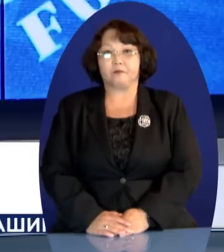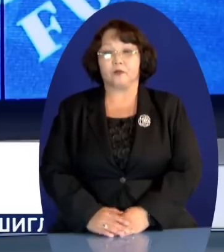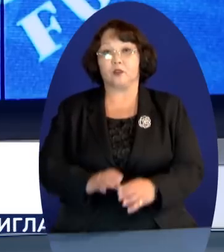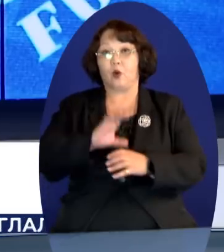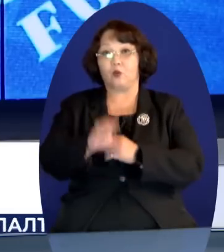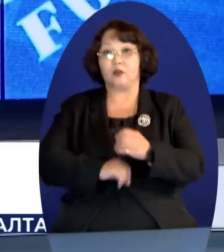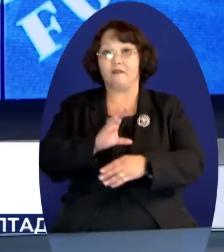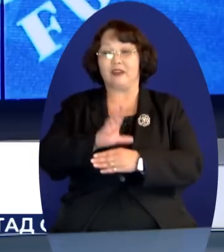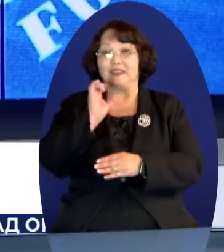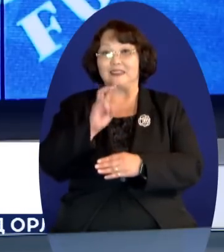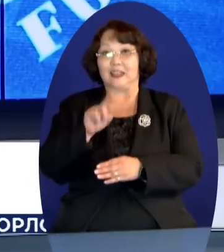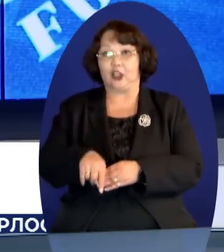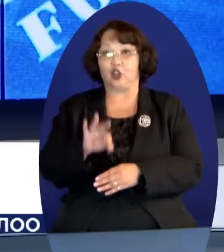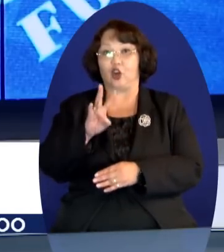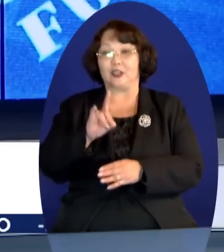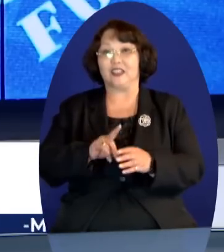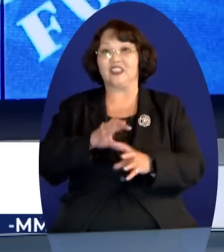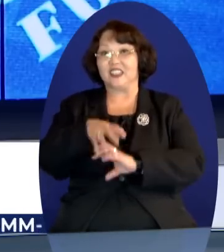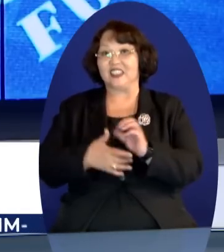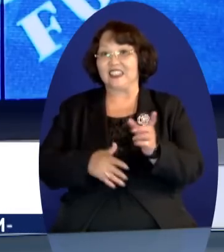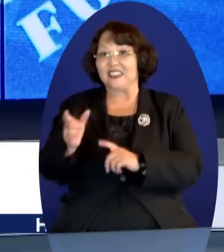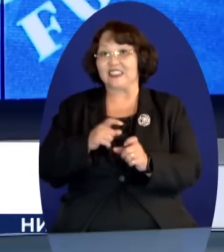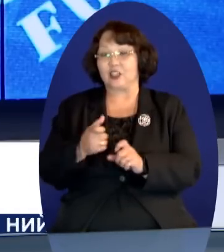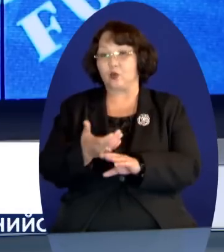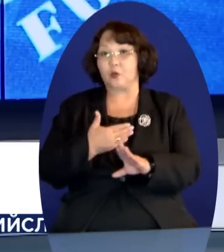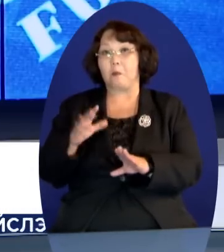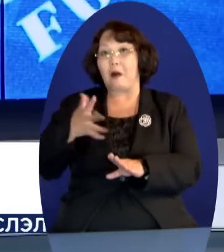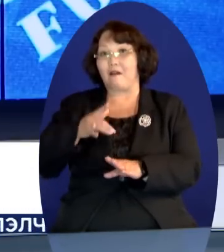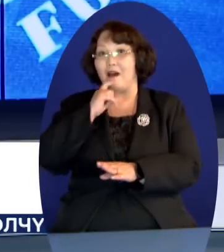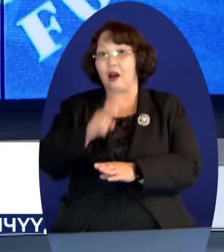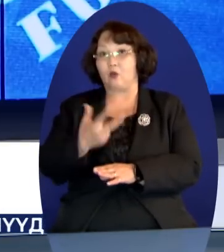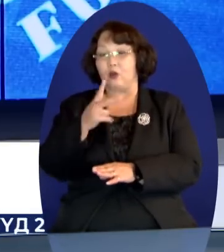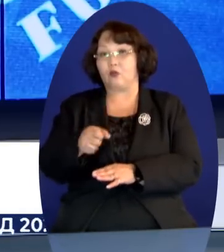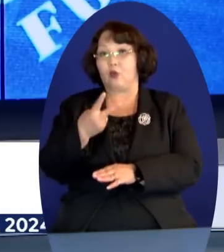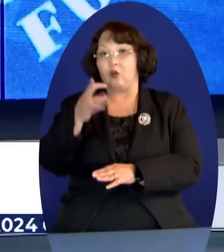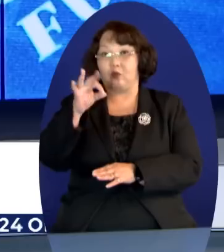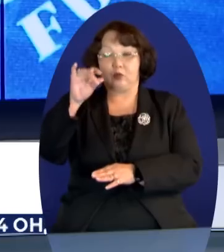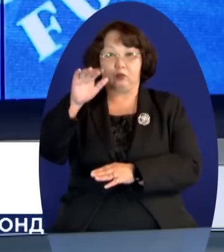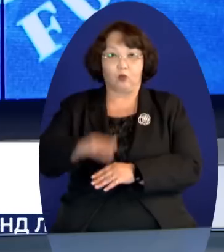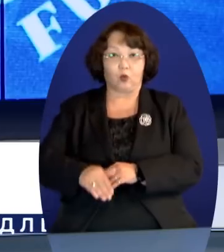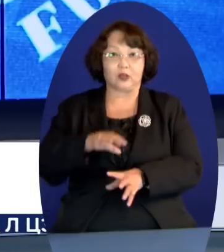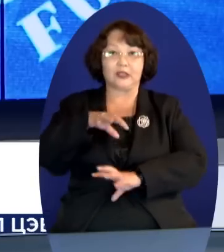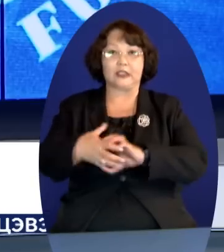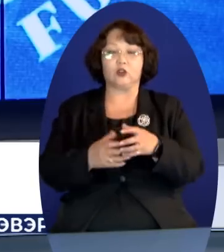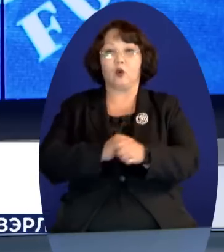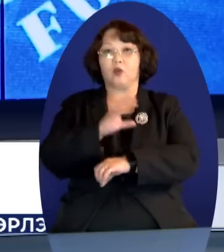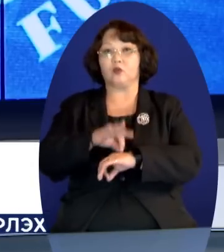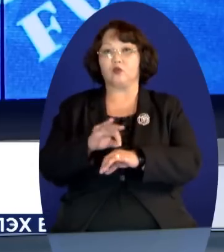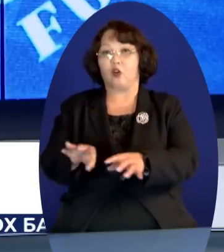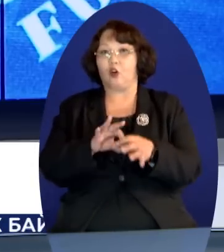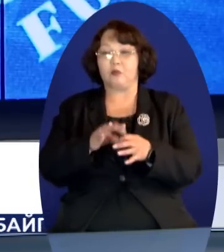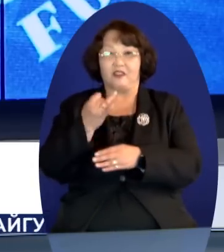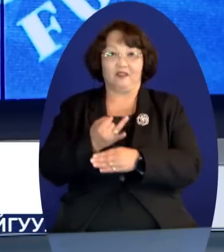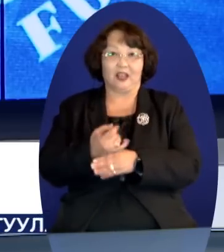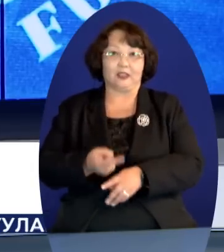Олон улсын валютын сан энэ оны дэлхийн эдийн засгийн өсөлтийн урьдчилсан таамгаа 3.2% болгон бууруулж байна. За, дэлхийд даяар цар тахлын нөлөөгөөр